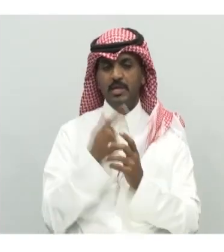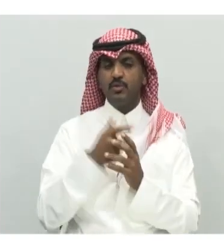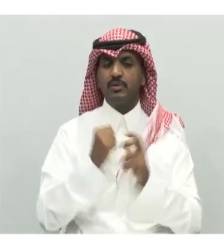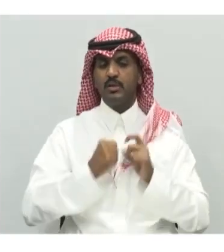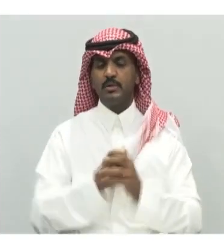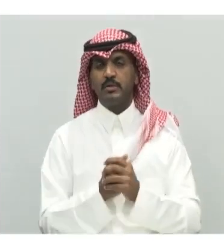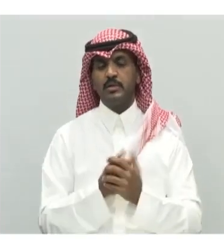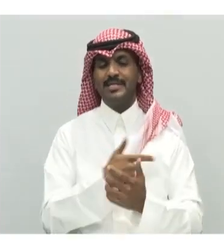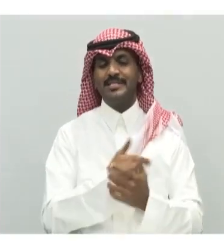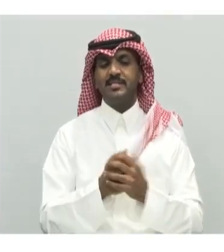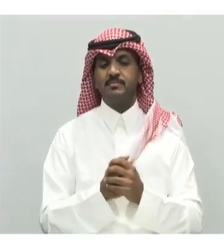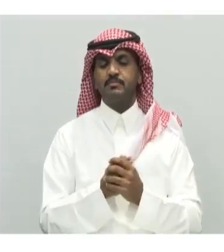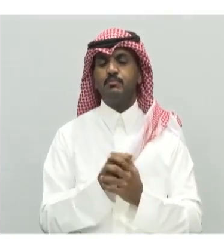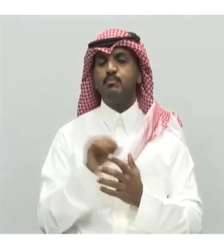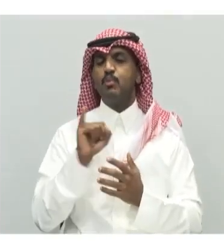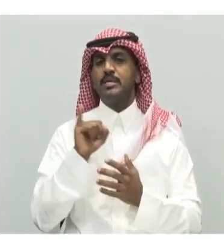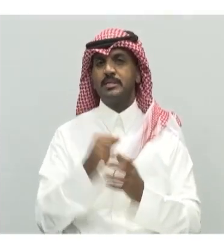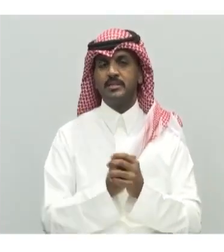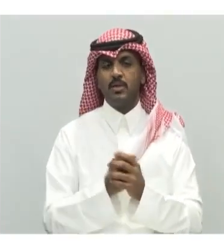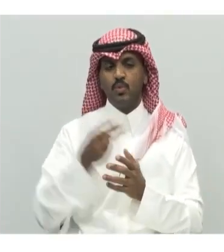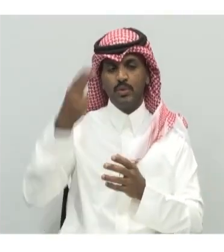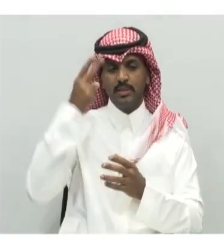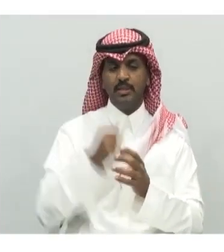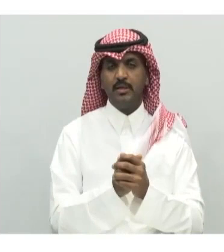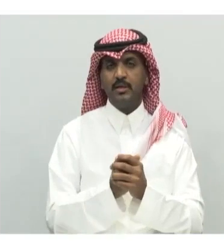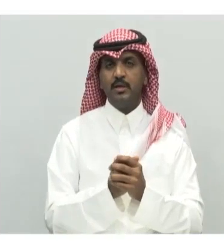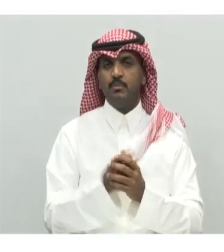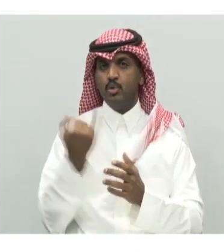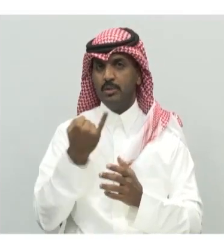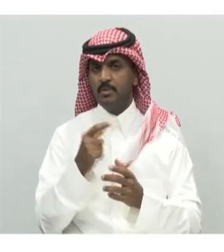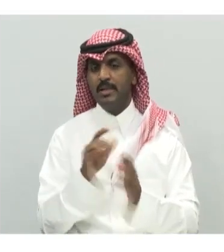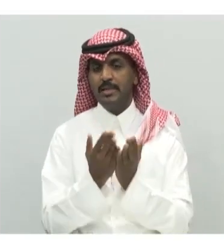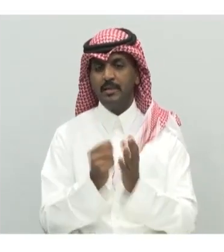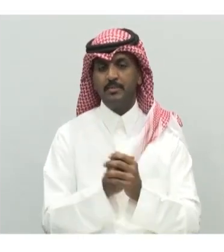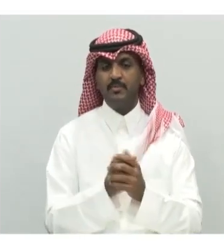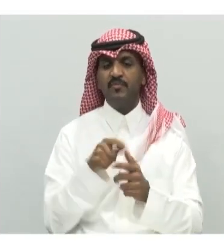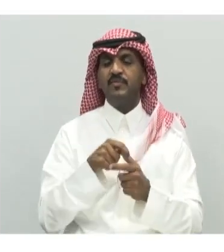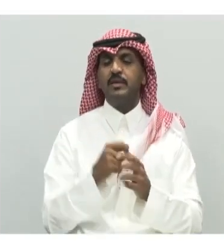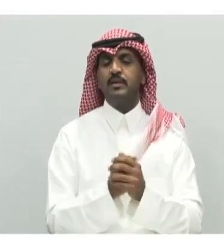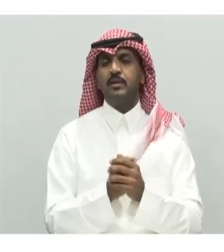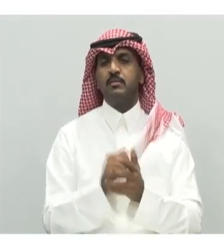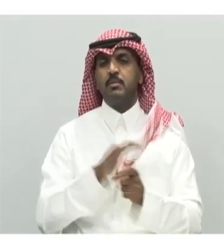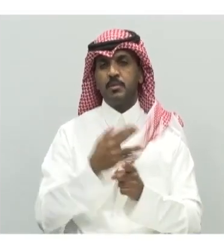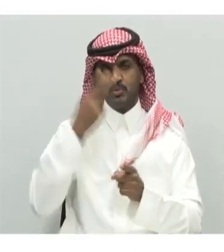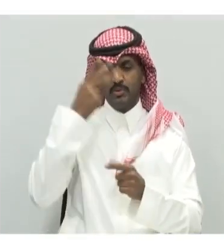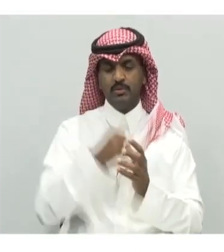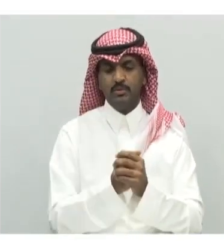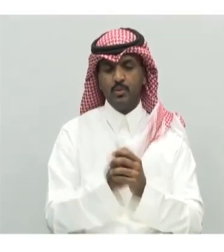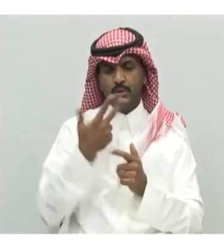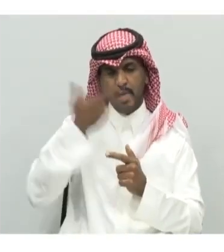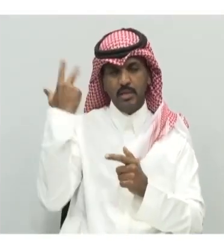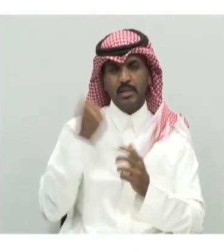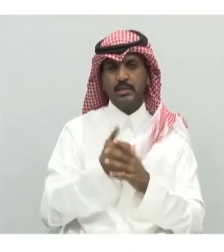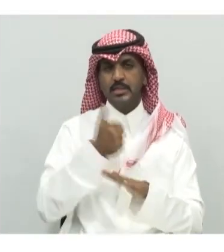الطلبه اسم المؤسسه المؤسس الوطنيه المعنيه بالكتاب في المملكه العربيه السعوديه